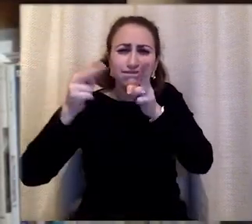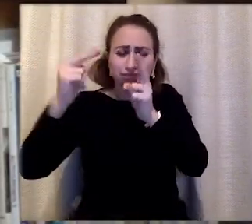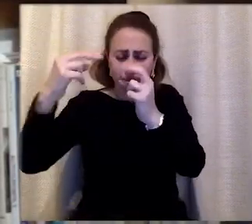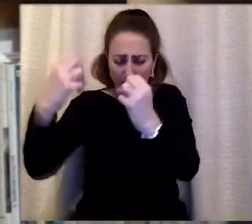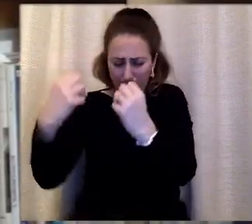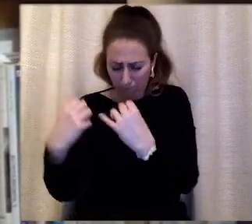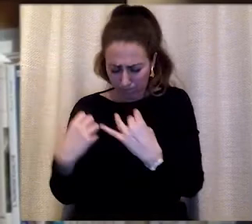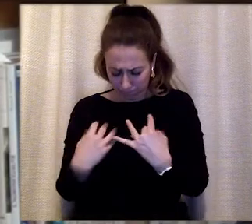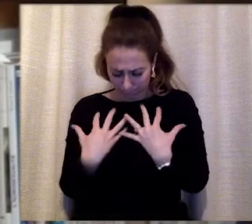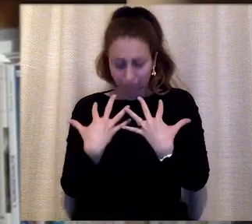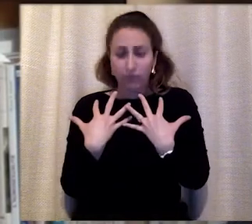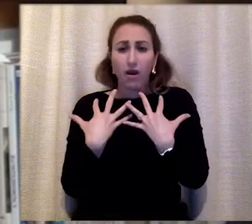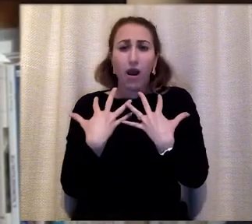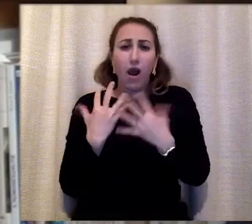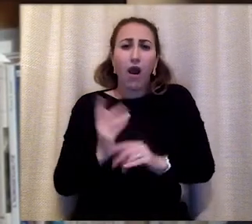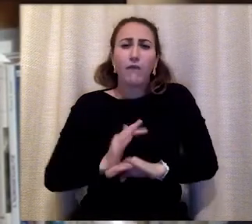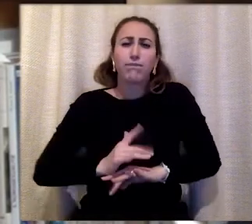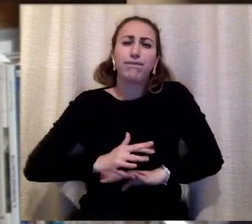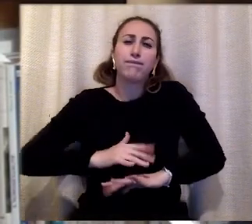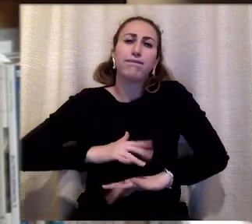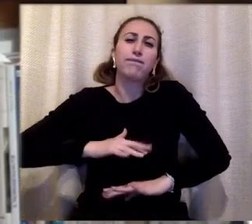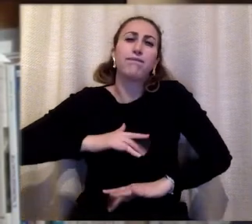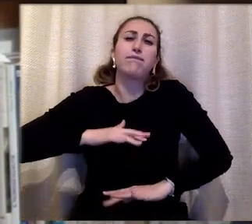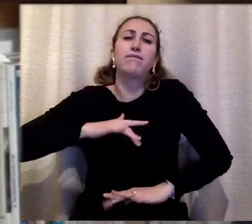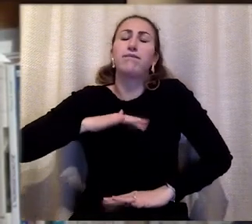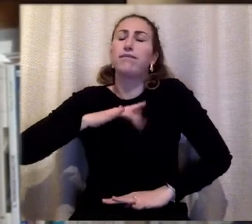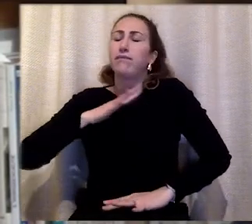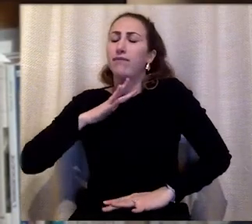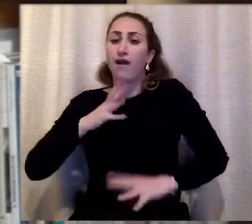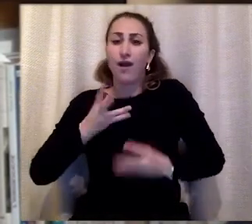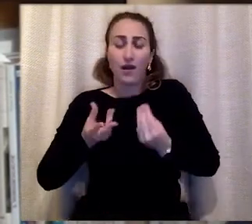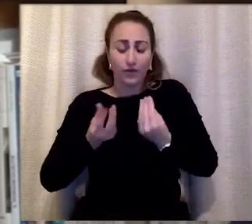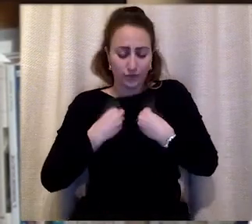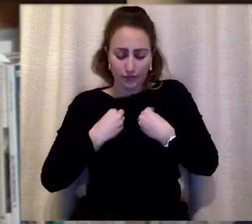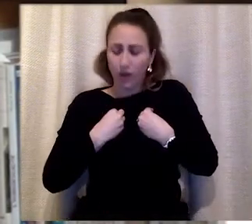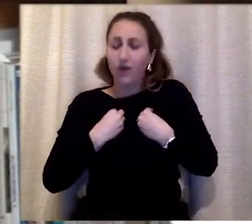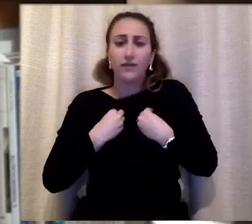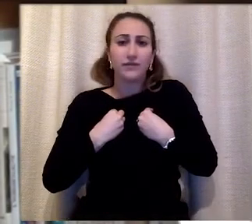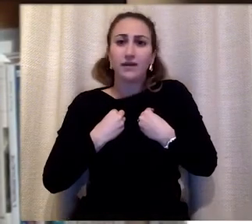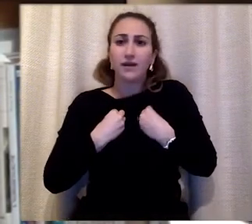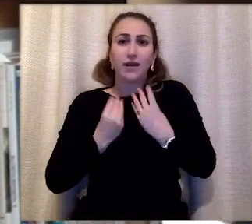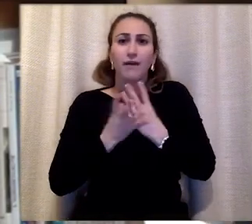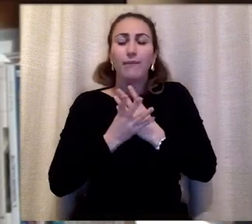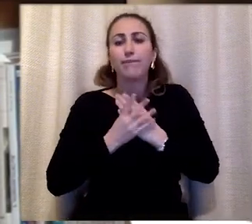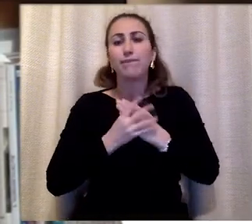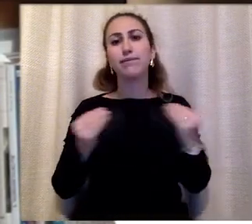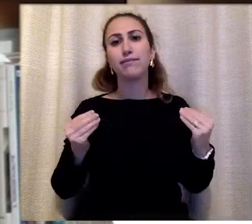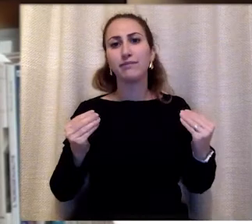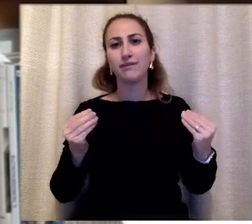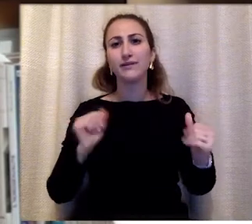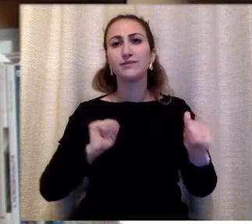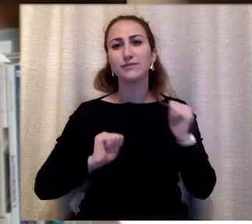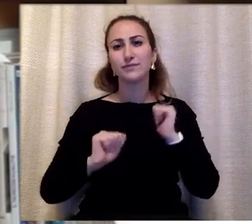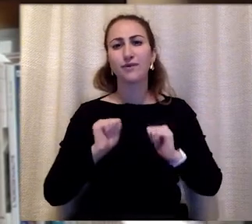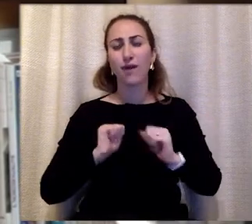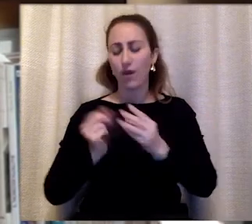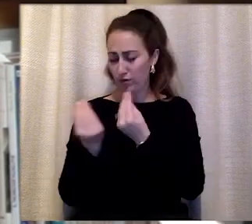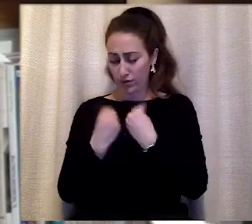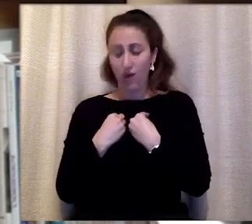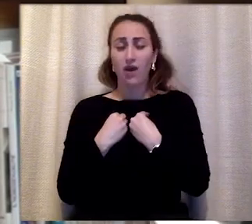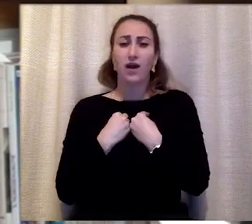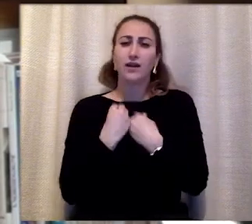bas des profondeurs pour venir te rafraîchir et te consoler. Le fleuve de